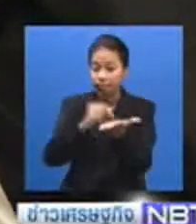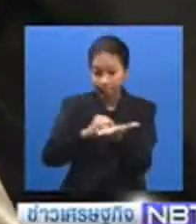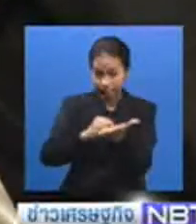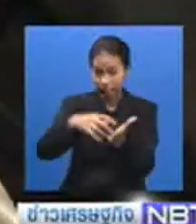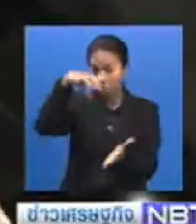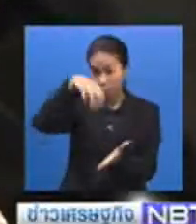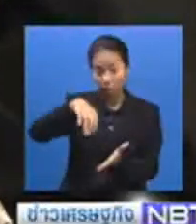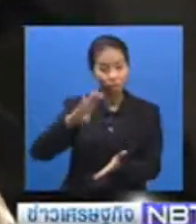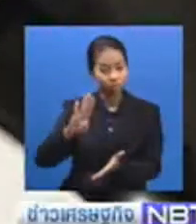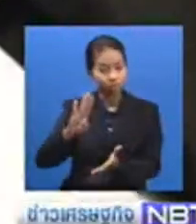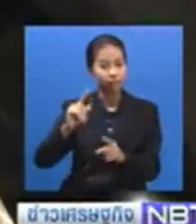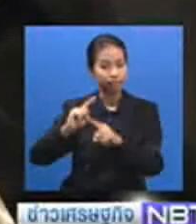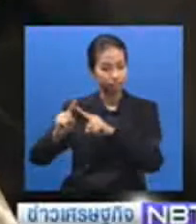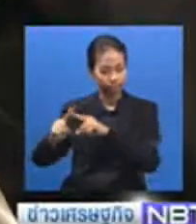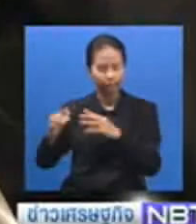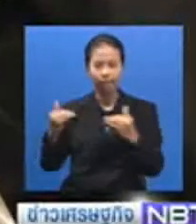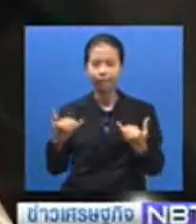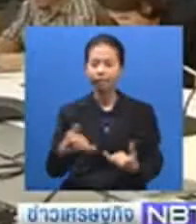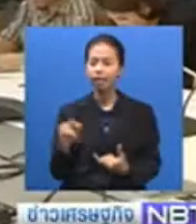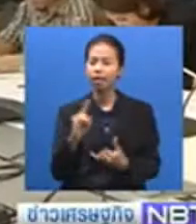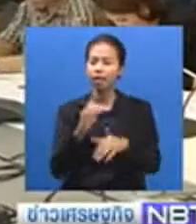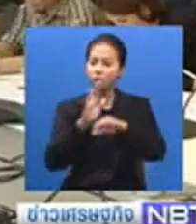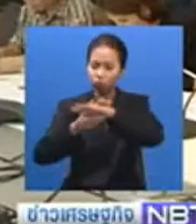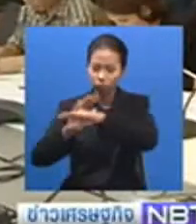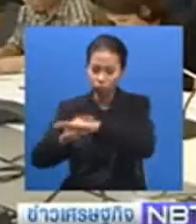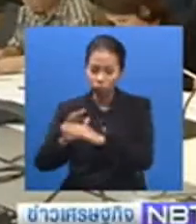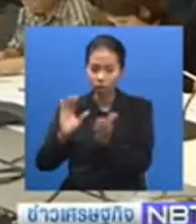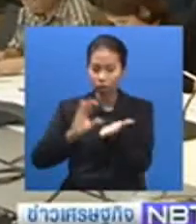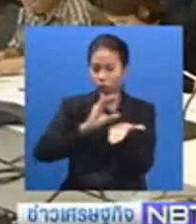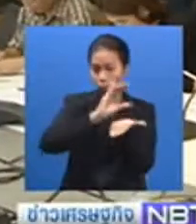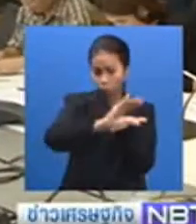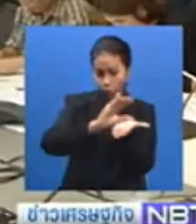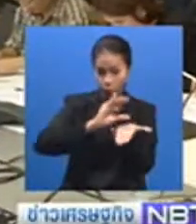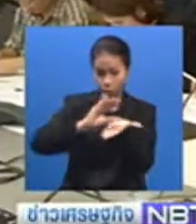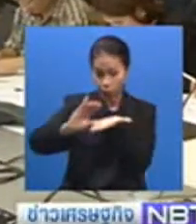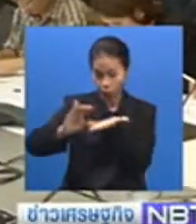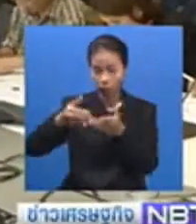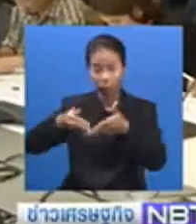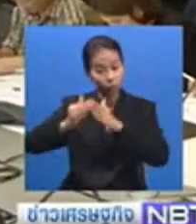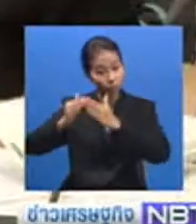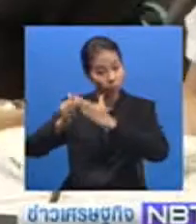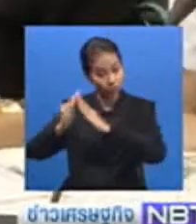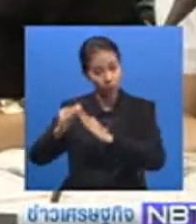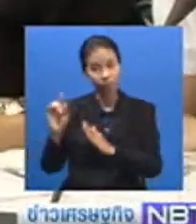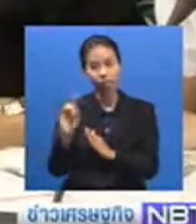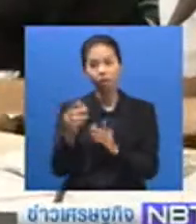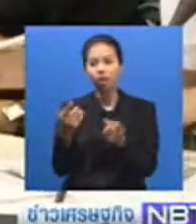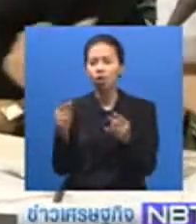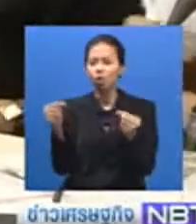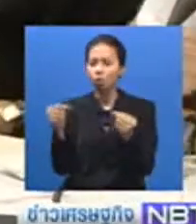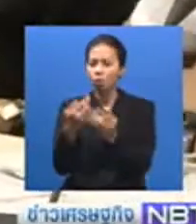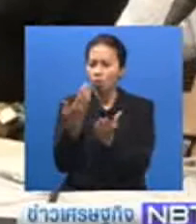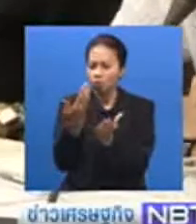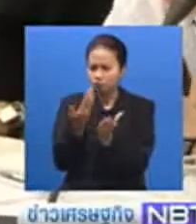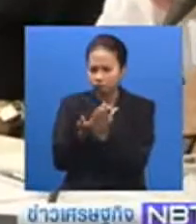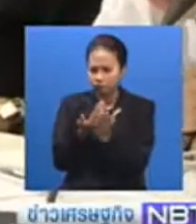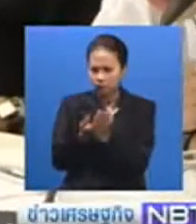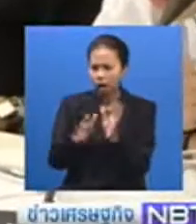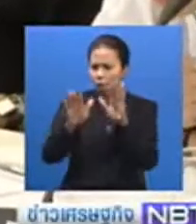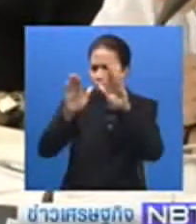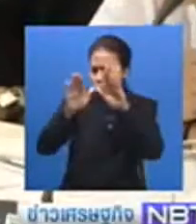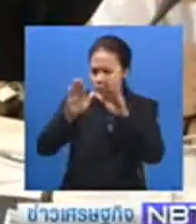นอกจากนี้รัฐบาลยังมีนโยบายจูงใจนักลงทุนให้เข้ามาลงทุนในไทยโดยมีการลดค่าธรรมเนียมการโอนทรัพย์สิน